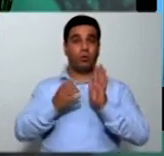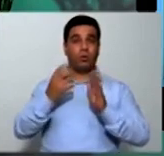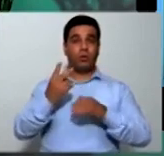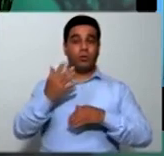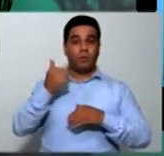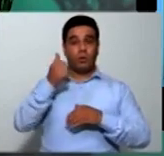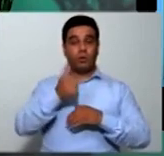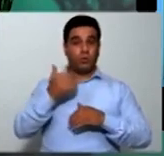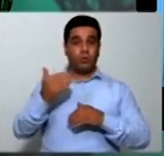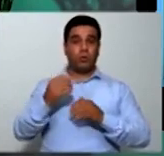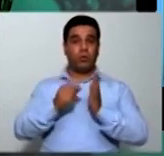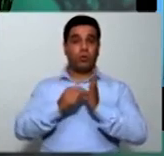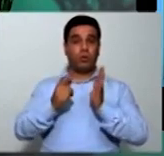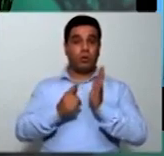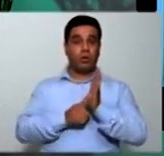1925-yil